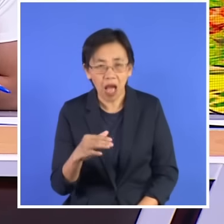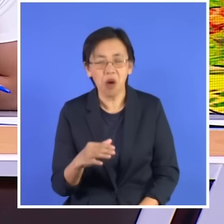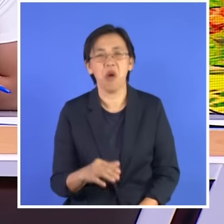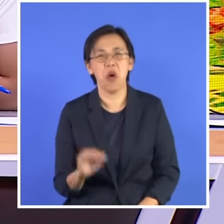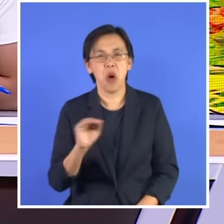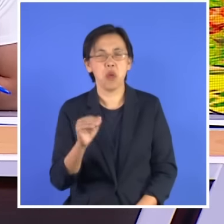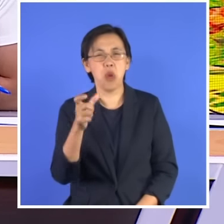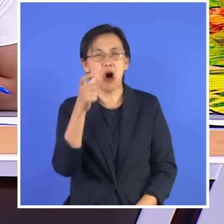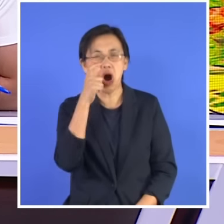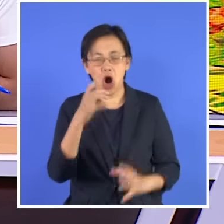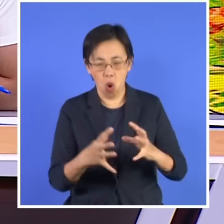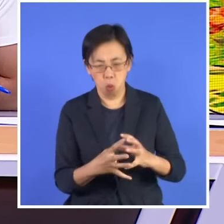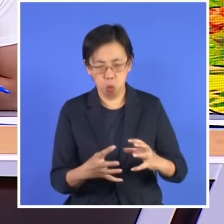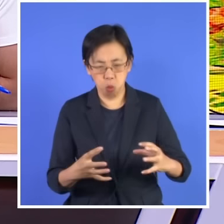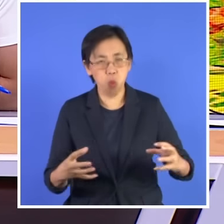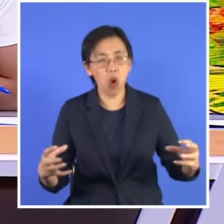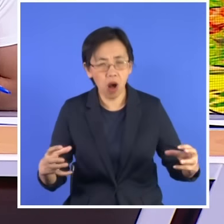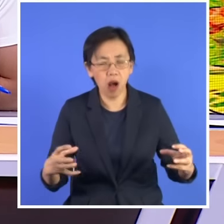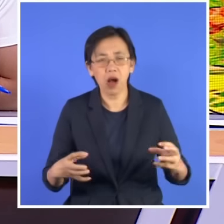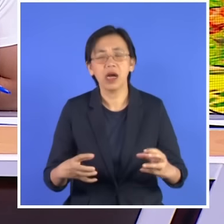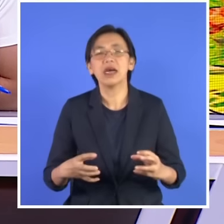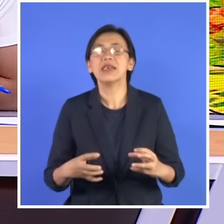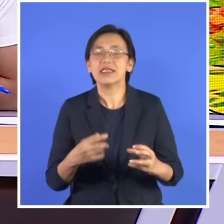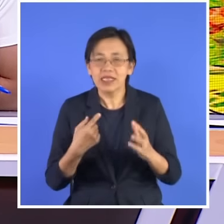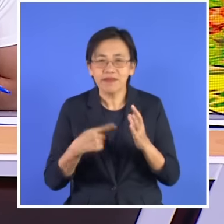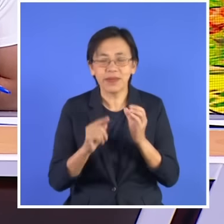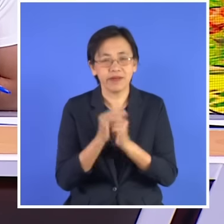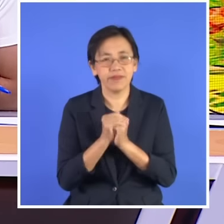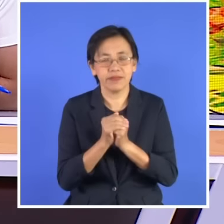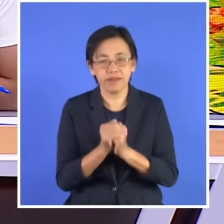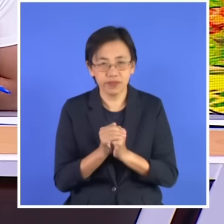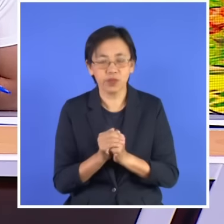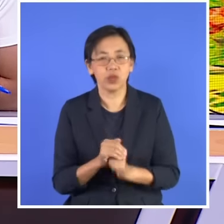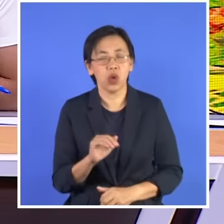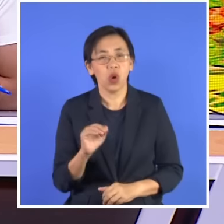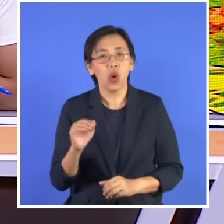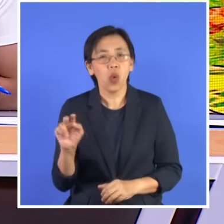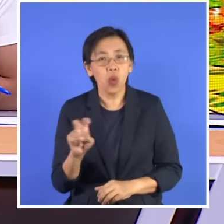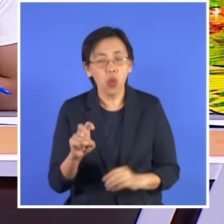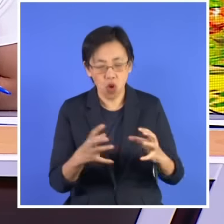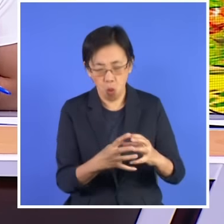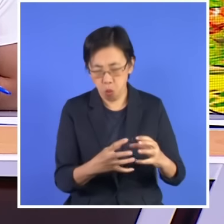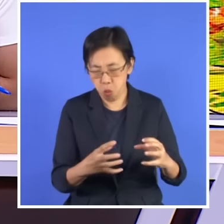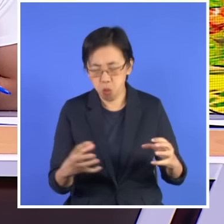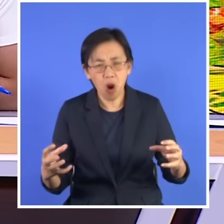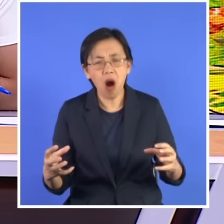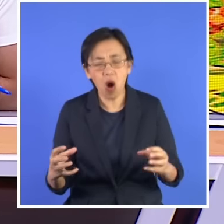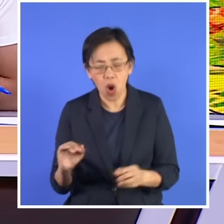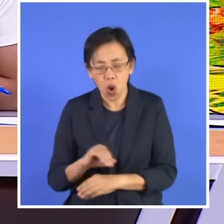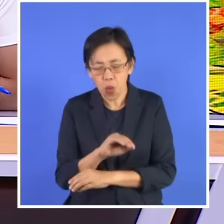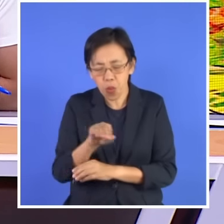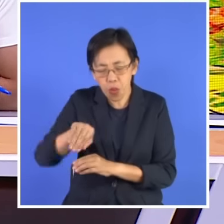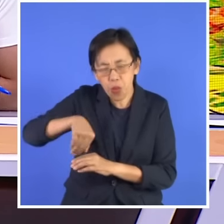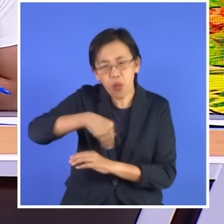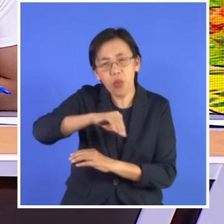ฮะอยู่ที่ศรีมหาโพธจังหวัดปราจีนบุรีเขาบอกว่างูงูเหลือมที่ว่านี้นะครับเป็นแม่งูนะไปกกไข่อยู่เอ่อส่วน